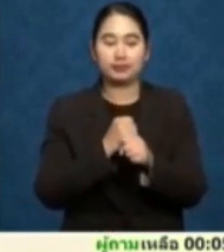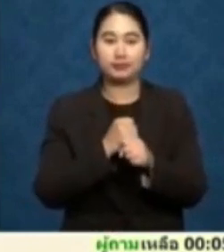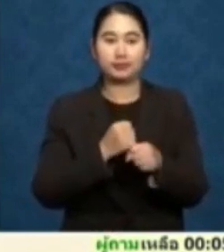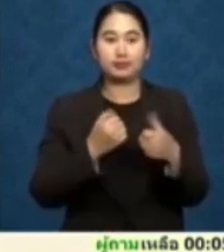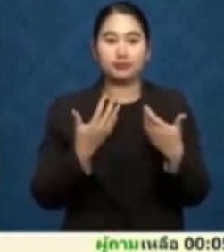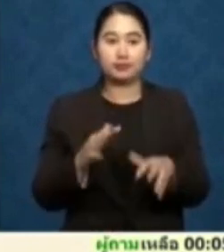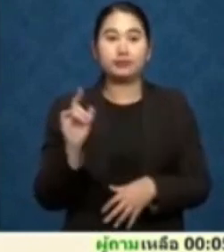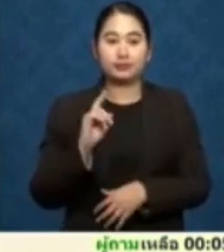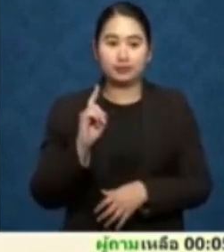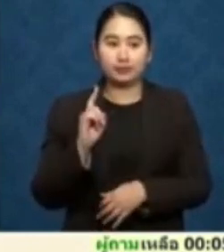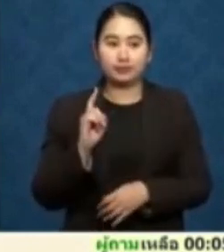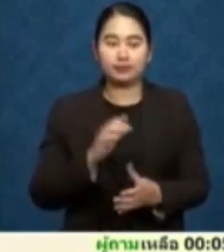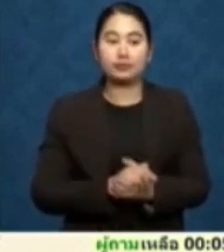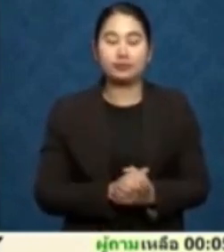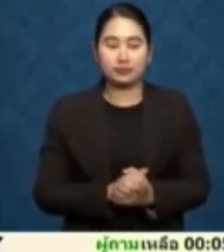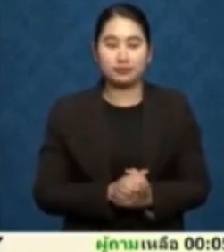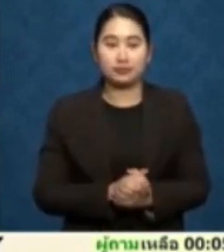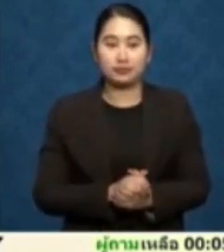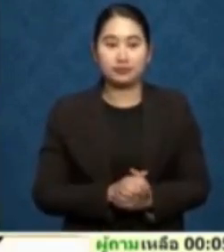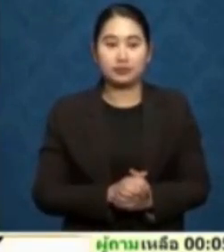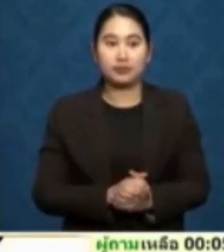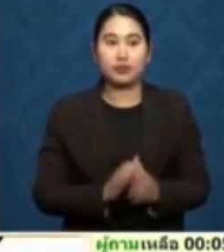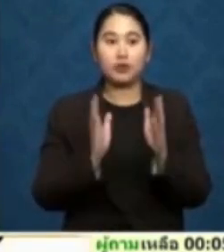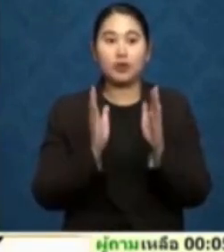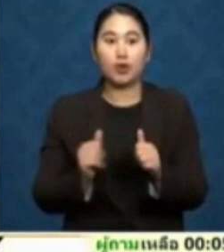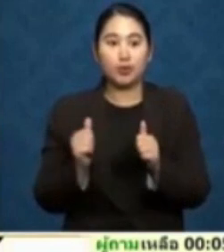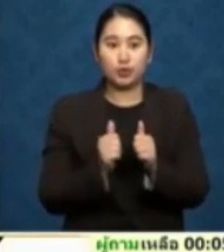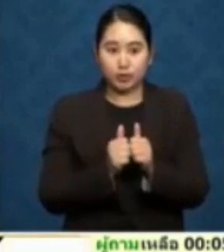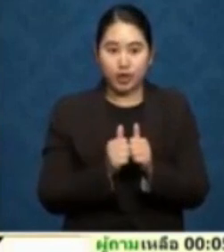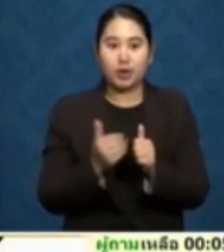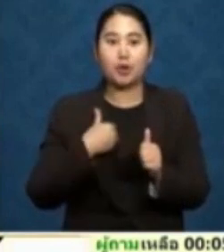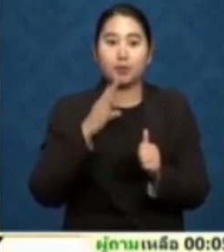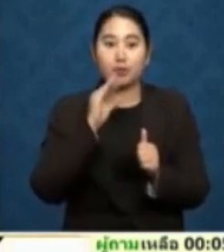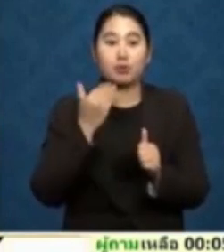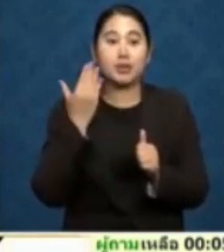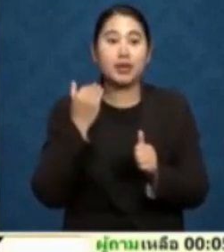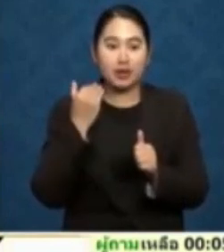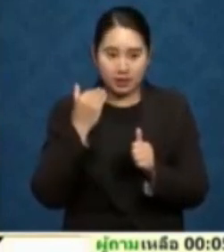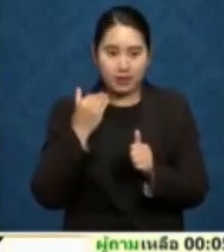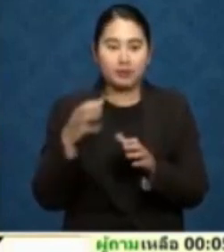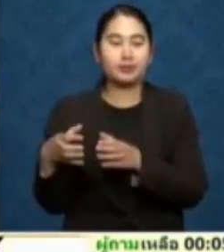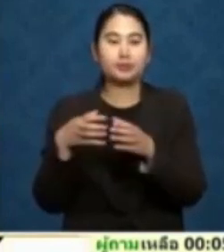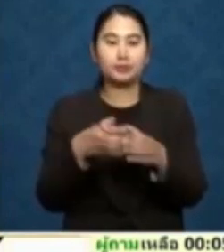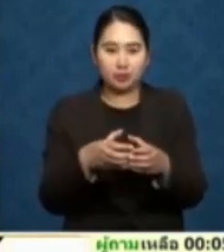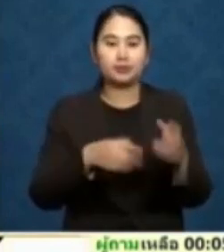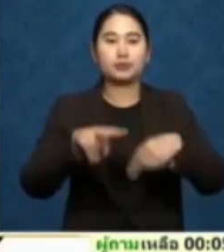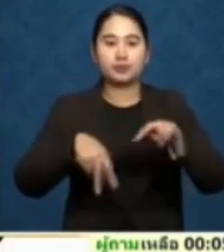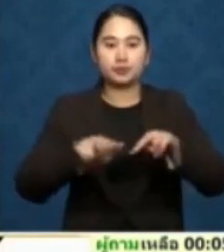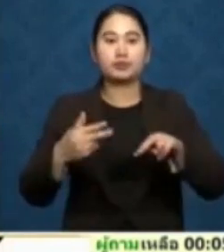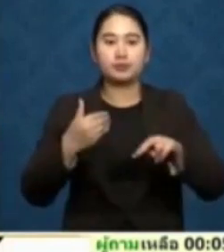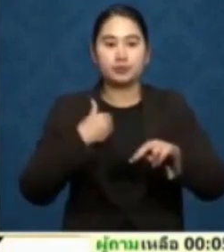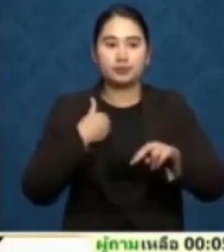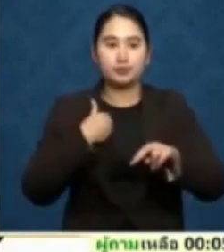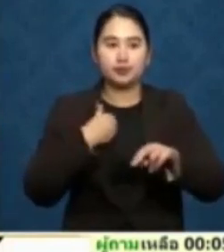ของผู้ช่วยรัฐมนตรีที่ผมกล่าวนามเมื่อกี้นี้ก็จะนำพาคณะไปตรวจสอบอย่างลึกซึ้งครับขอบคุณ